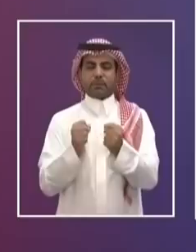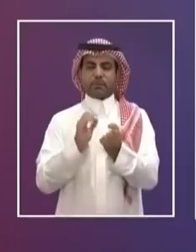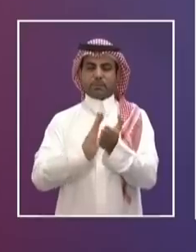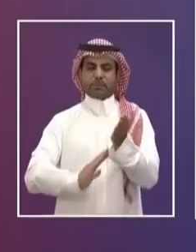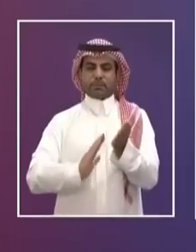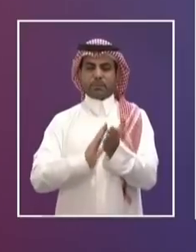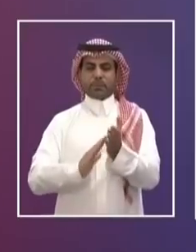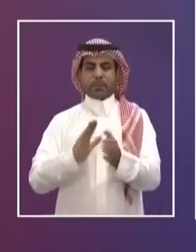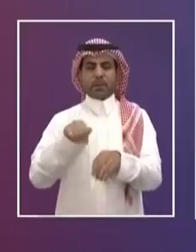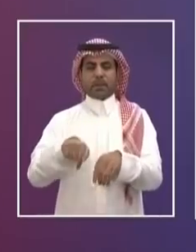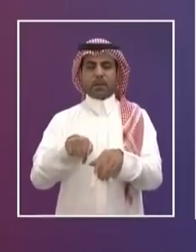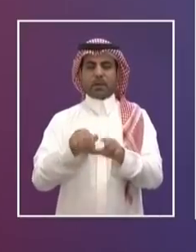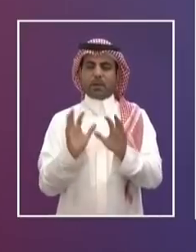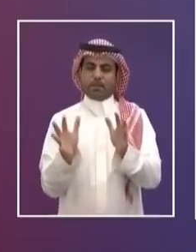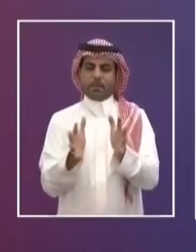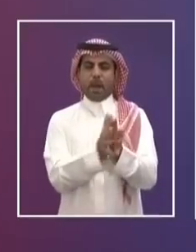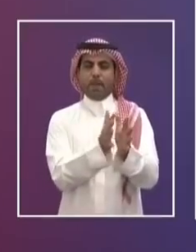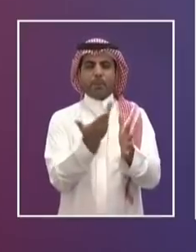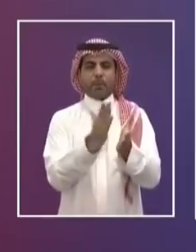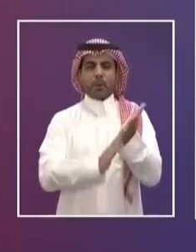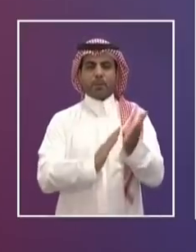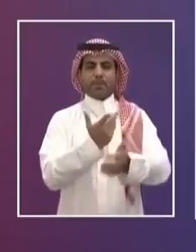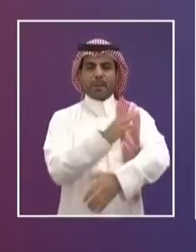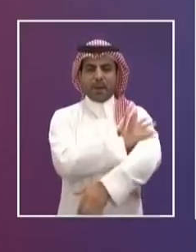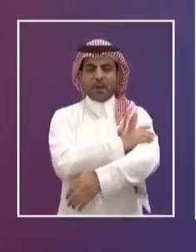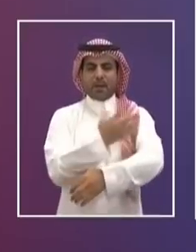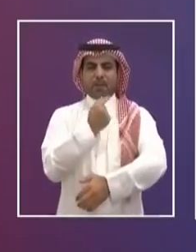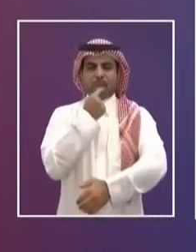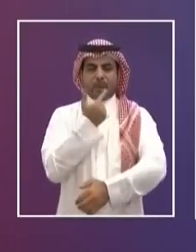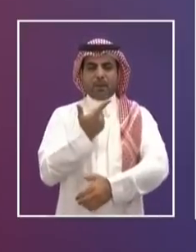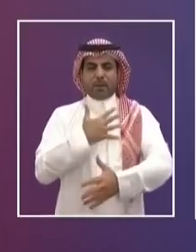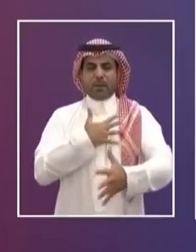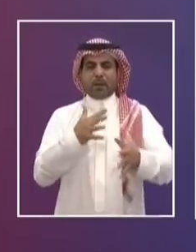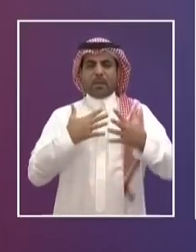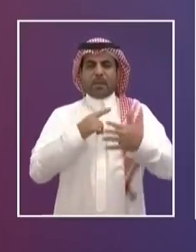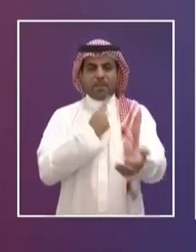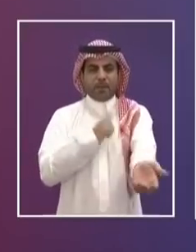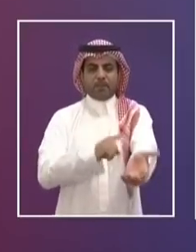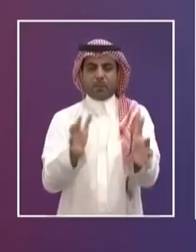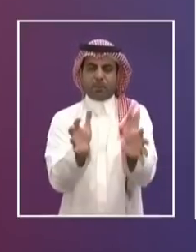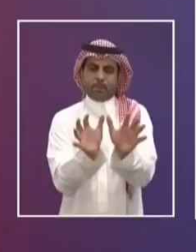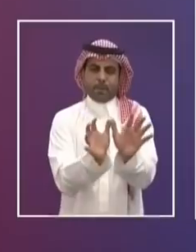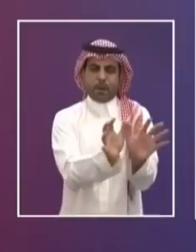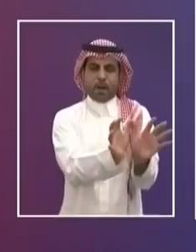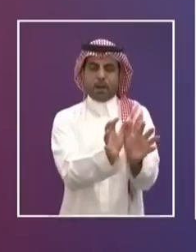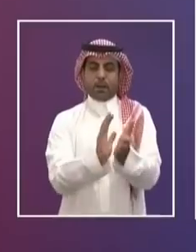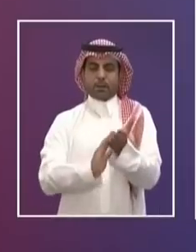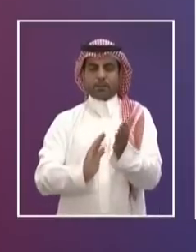الحالات ضمن الحالات الخطرة وتكون في أعلى مستويات الاحتراز لأمانها بإذن الله من اكتساب العدوى.